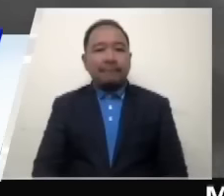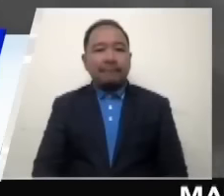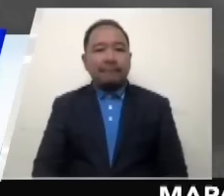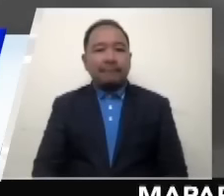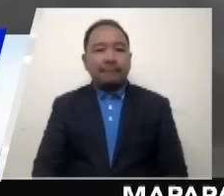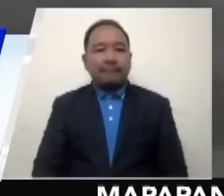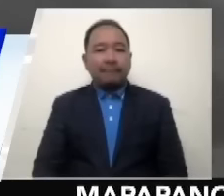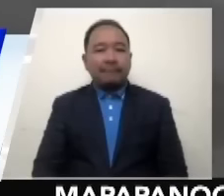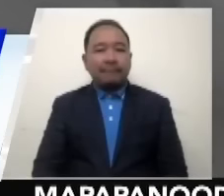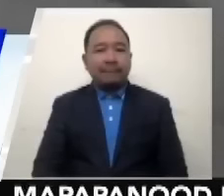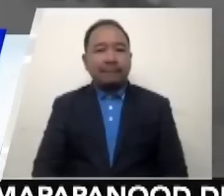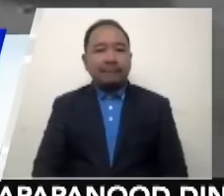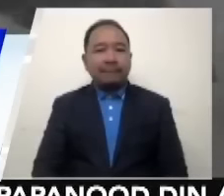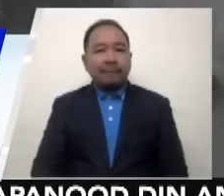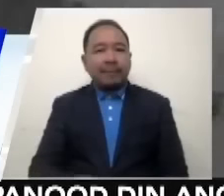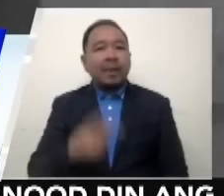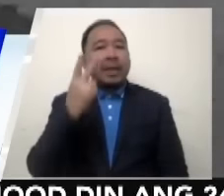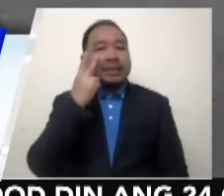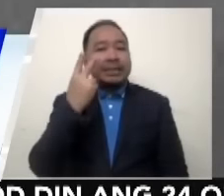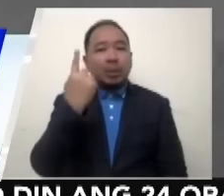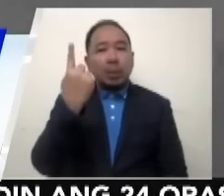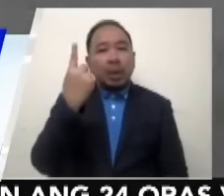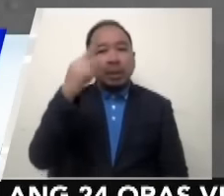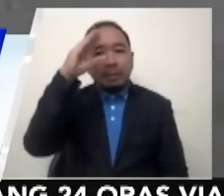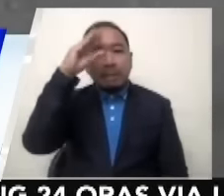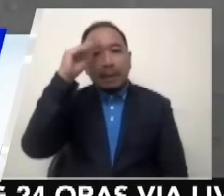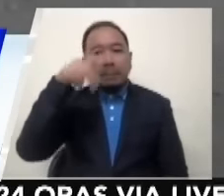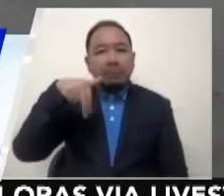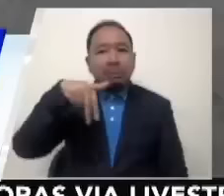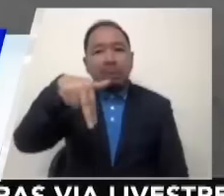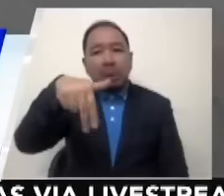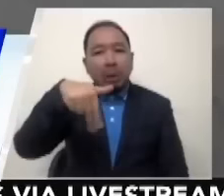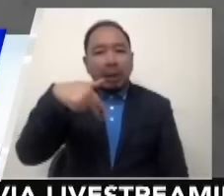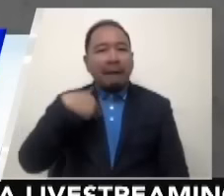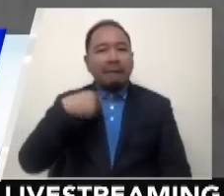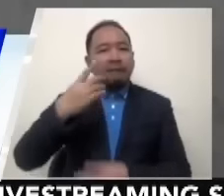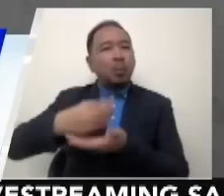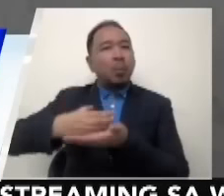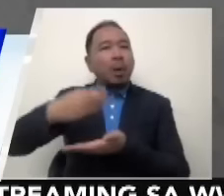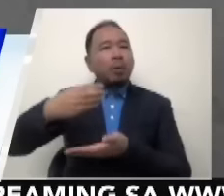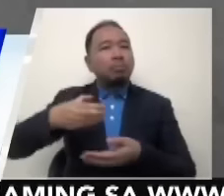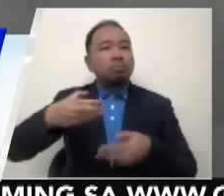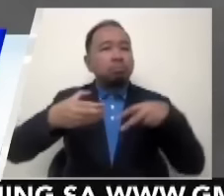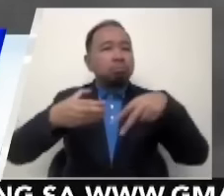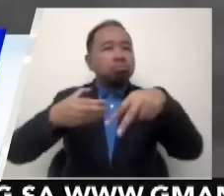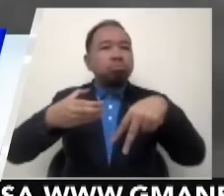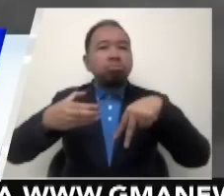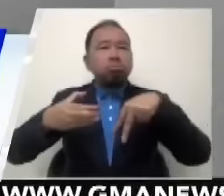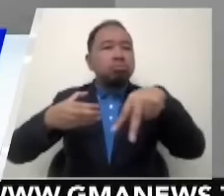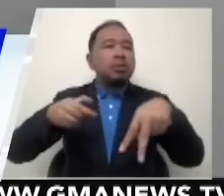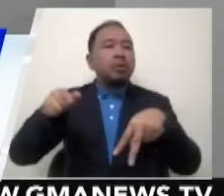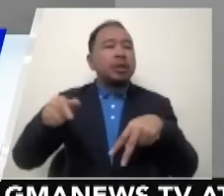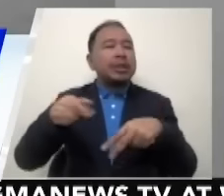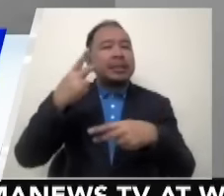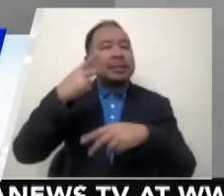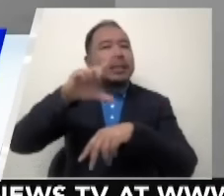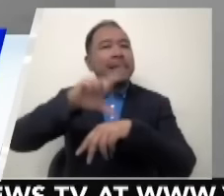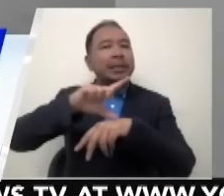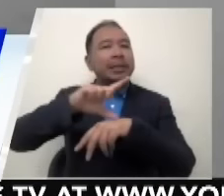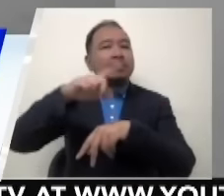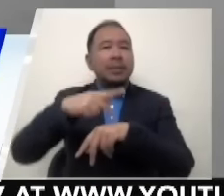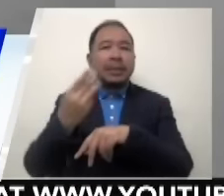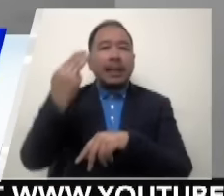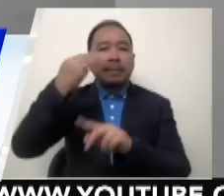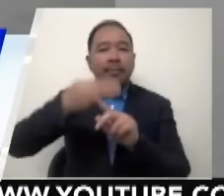Halatang di mapakali habang may hawak na baso ang lalaking ito sa isang subdivision sa Las Piñas noong March 14. Maya-maya